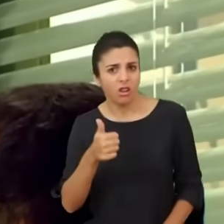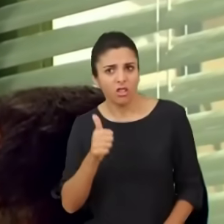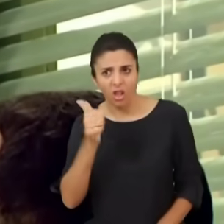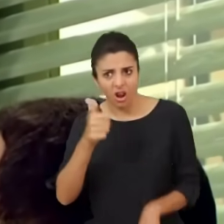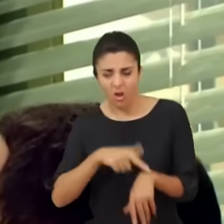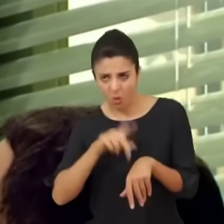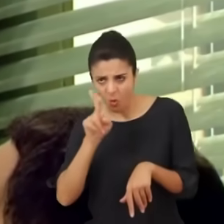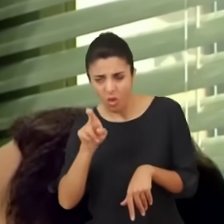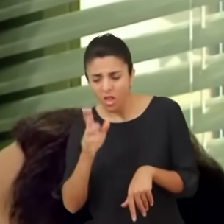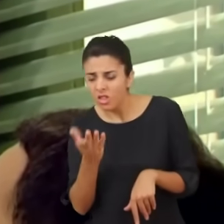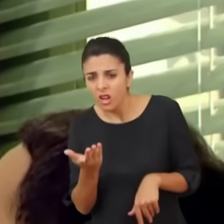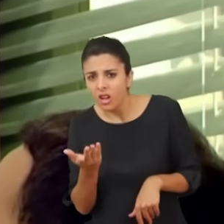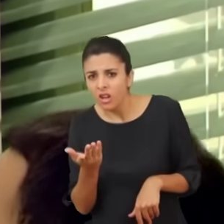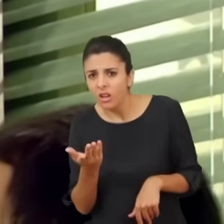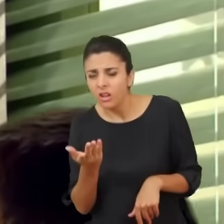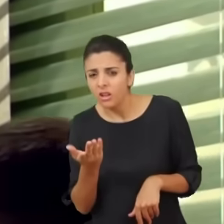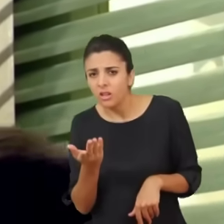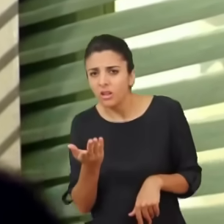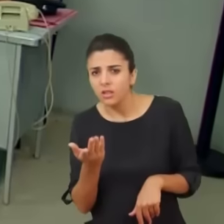Yarın 12 mi?